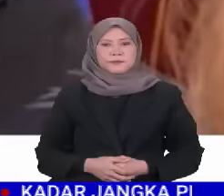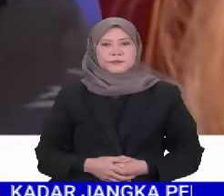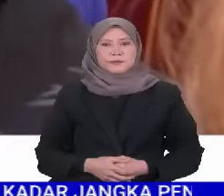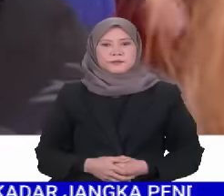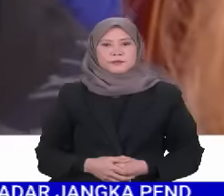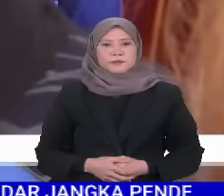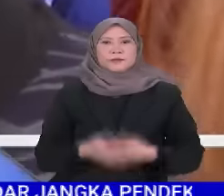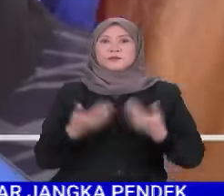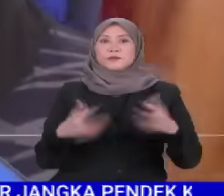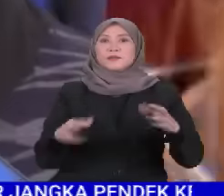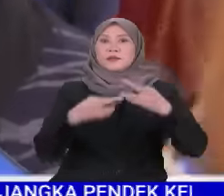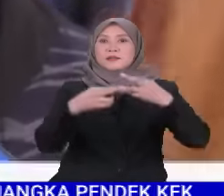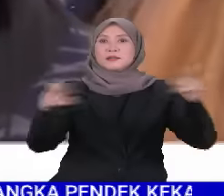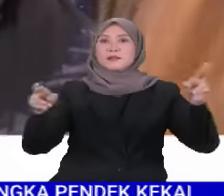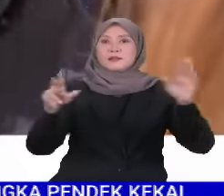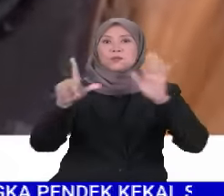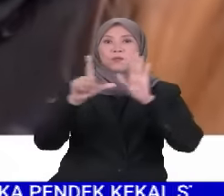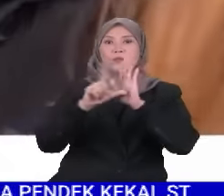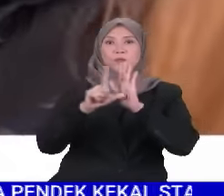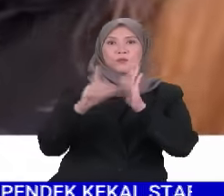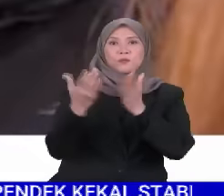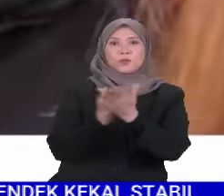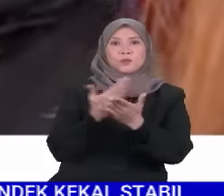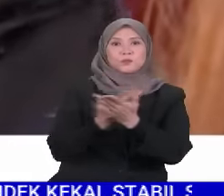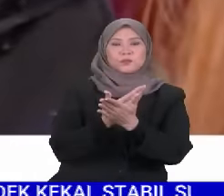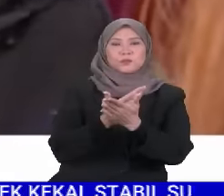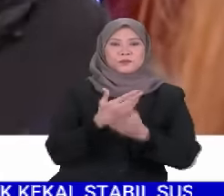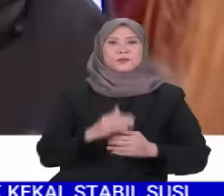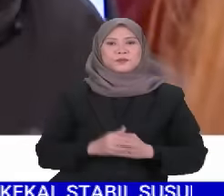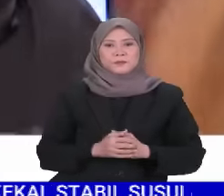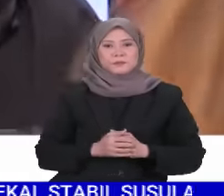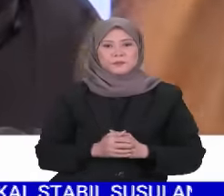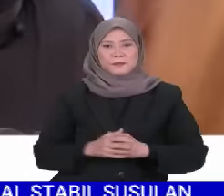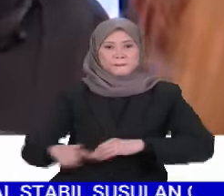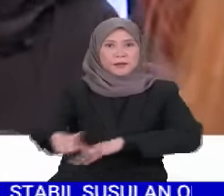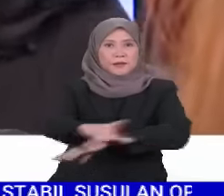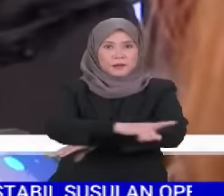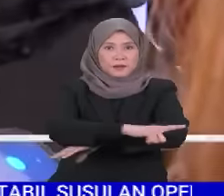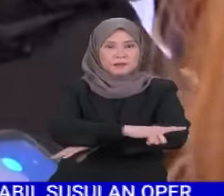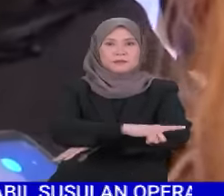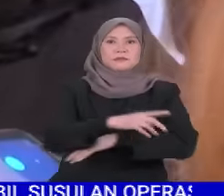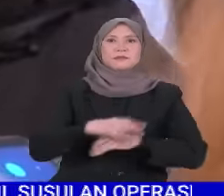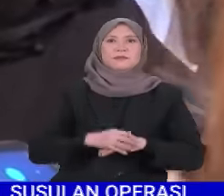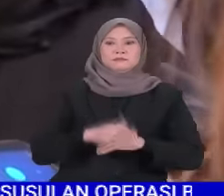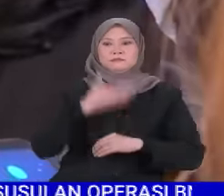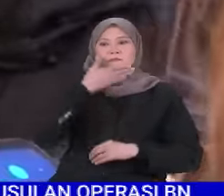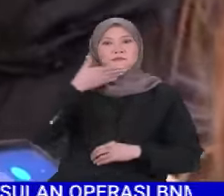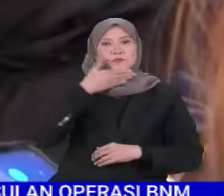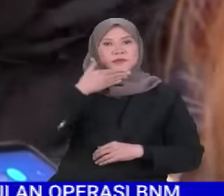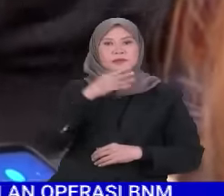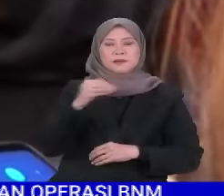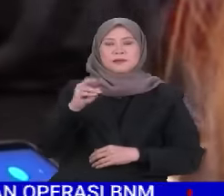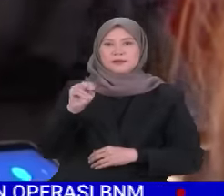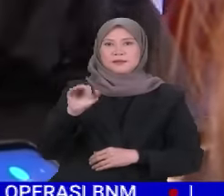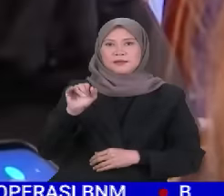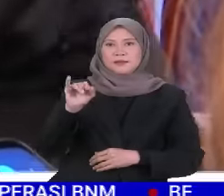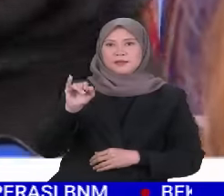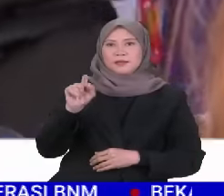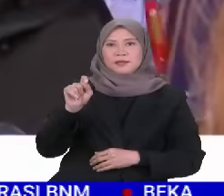kita telah melancarkan logo barulah untuk ladang mite dan juga ladang muda yang